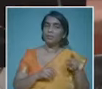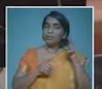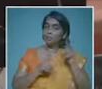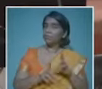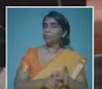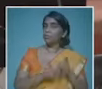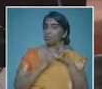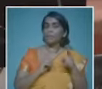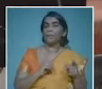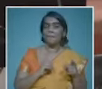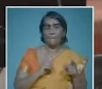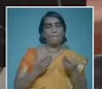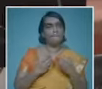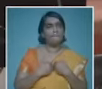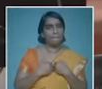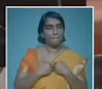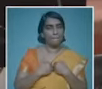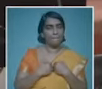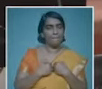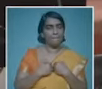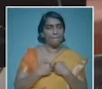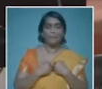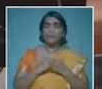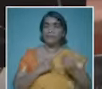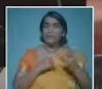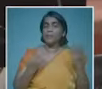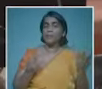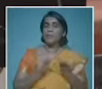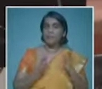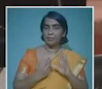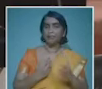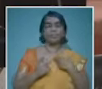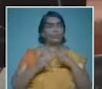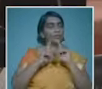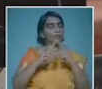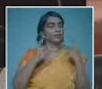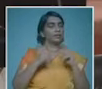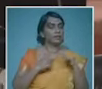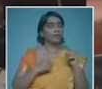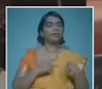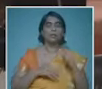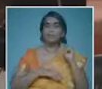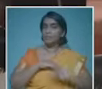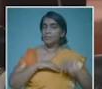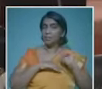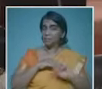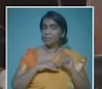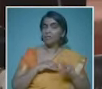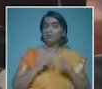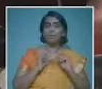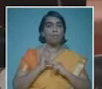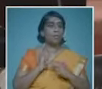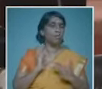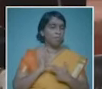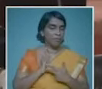மாதனமுத்தோ திட்டமே ஒழிய நாட்டுக்கான திட்டமல்ல. இதுபோலவே கிழக்கில் பெரும் கற்களை கொண்டு கடலை நிரப்பி